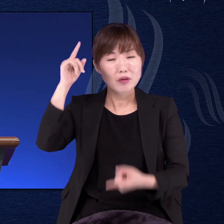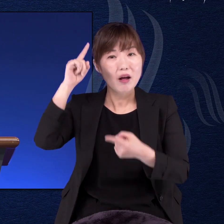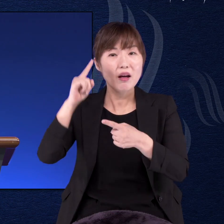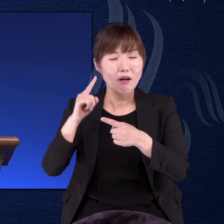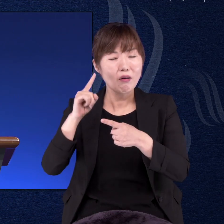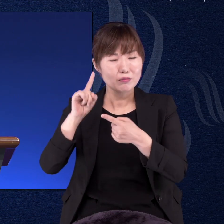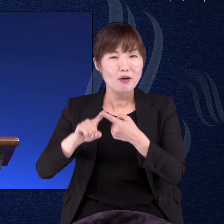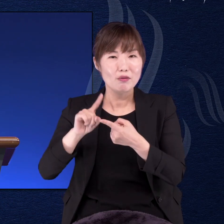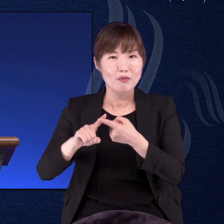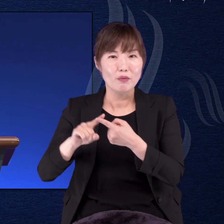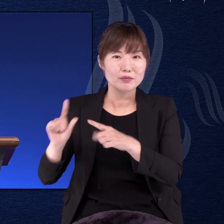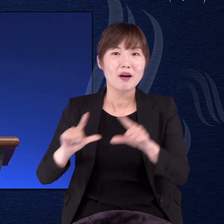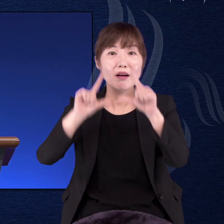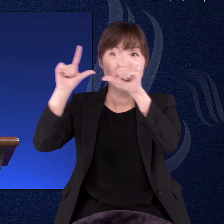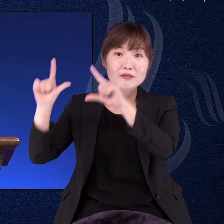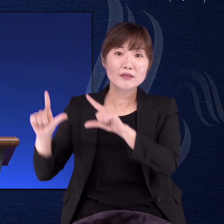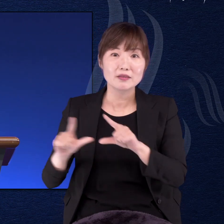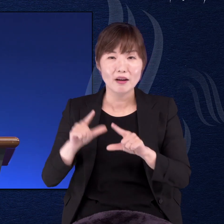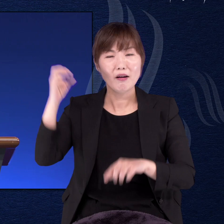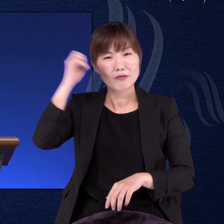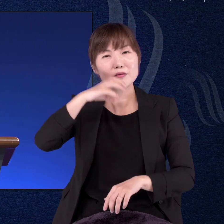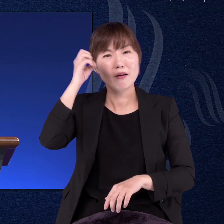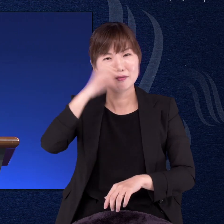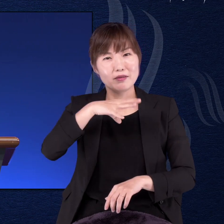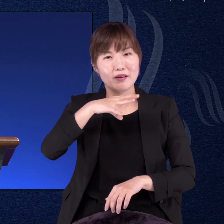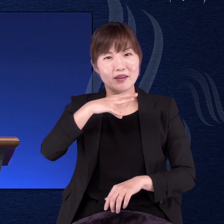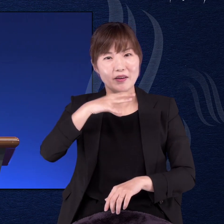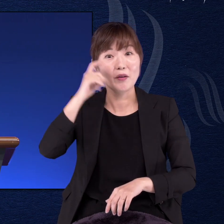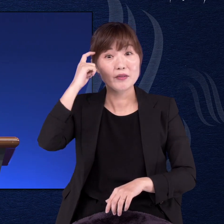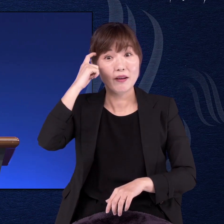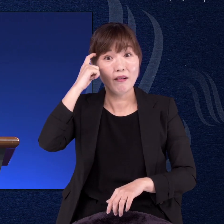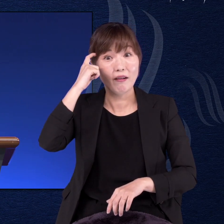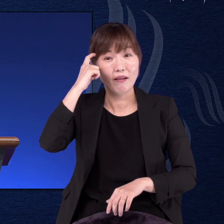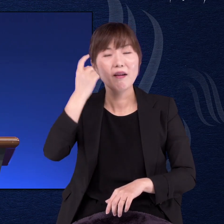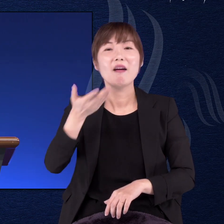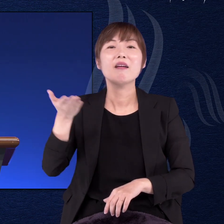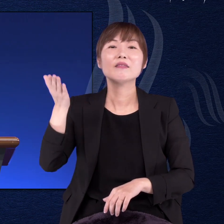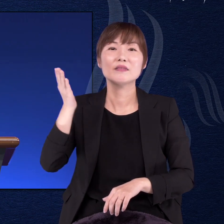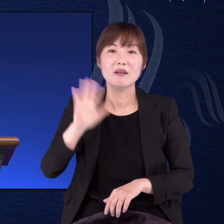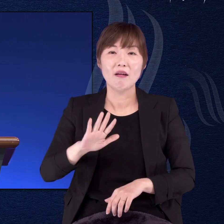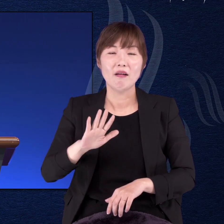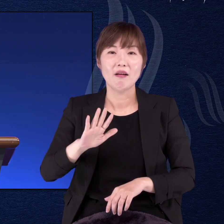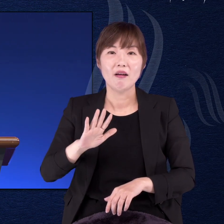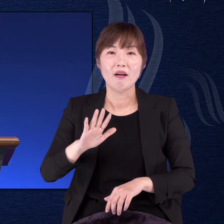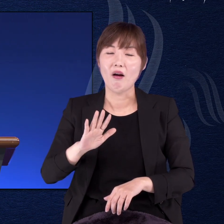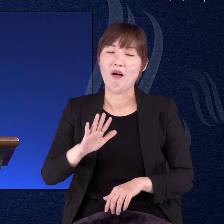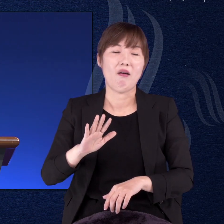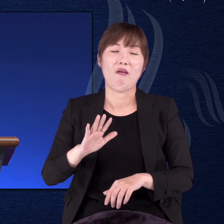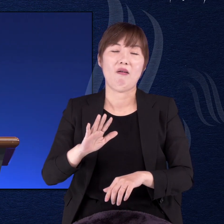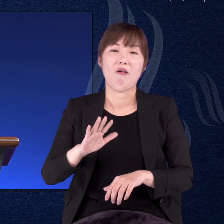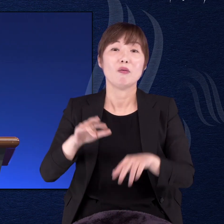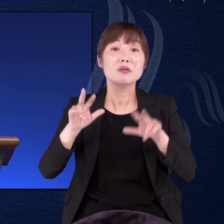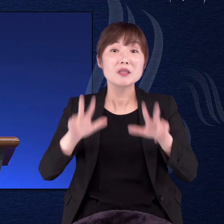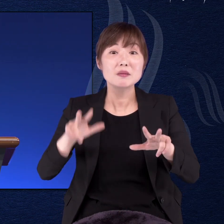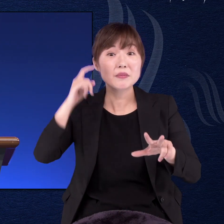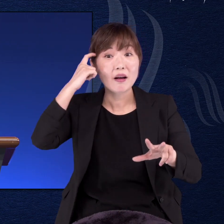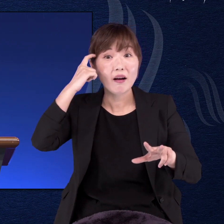돼 보니까 그게 얼마나 큰 하나님의 선물인지,